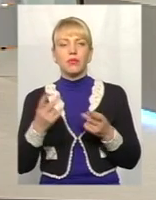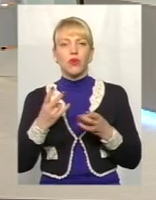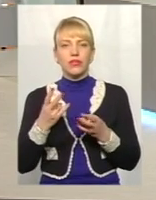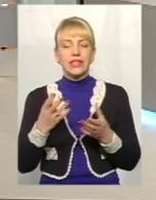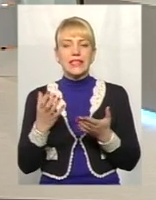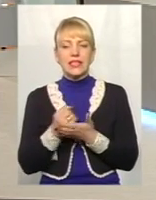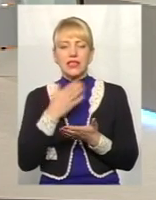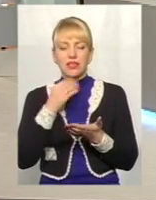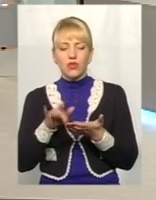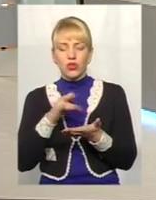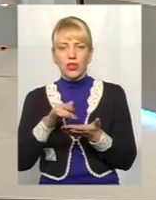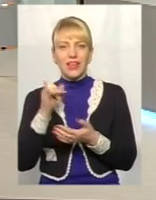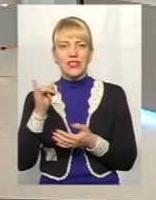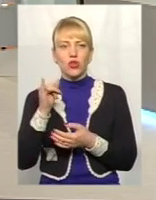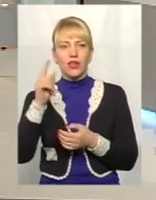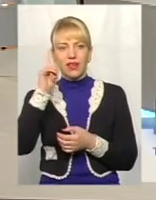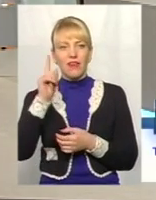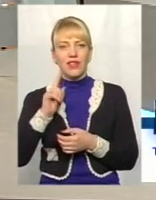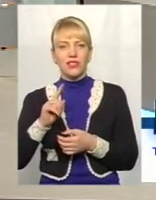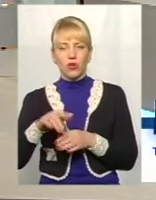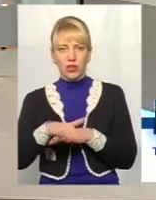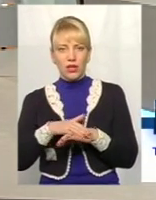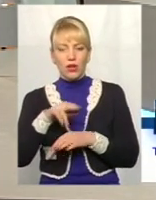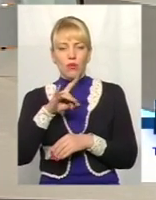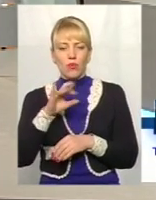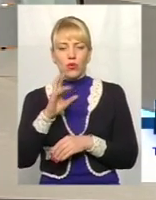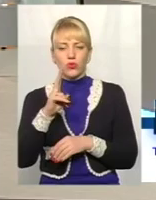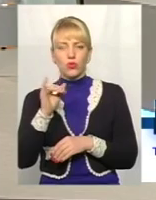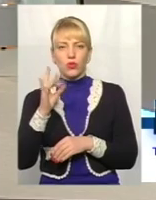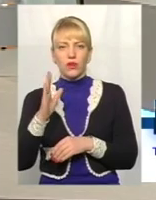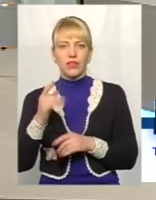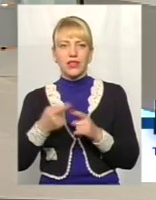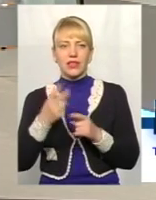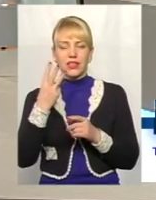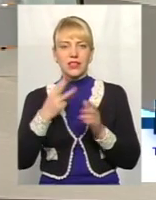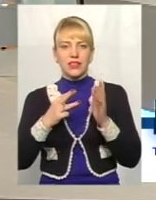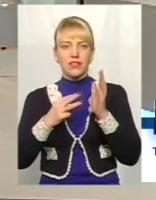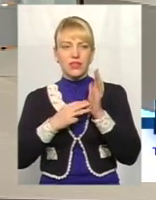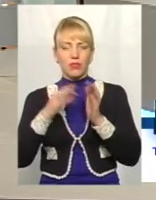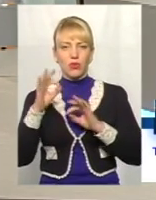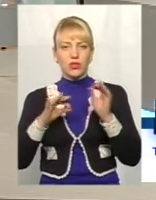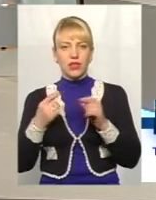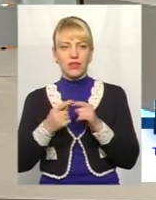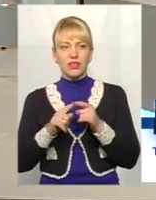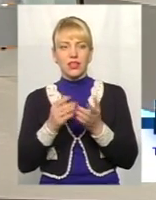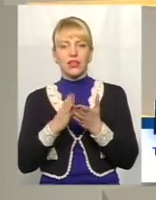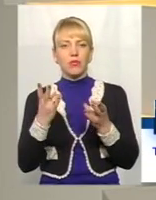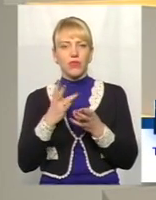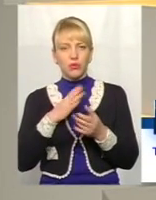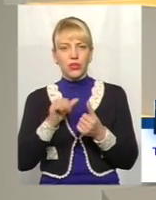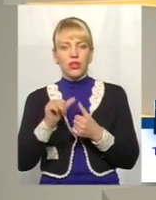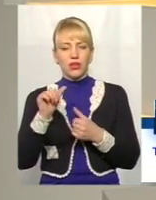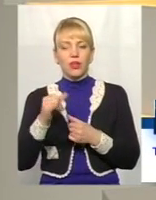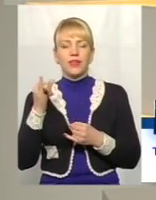і історія єврейського народу в Проскурі, 38% в цій книжці. Це має бути книжка якась окрема.